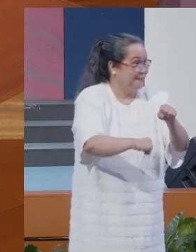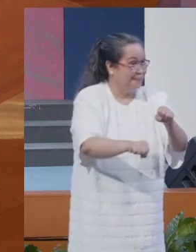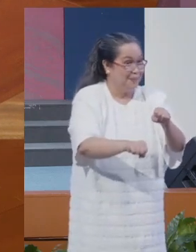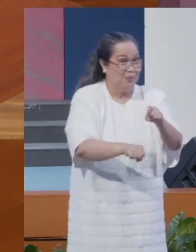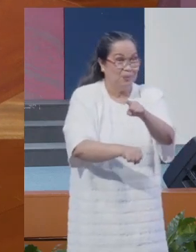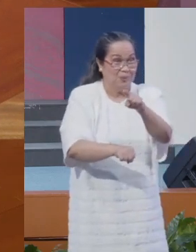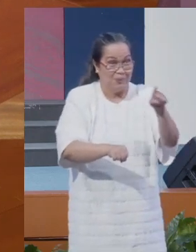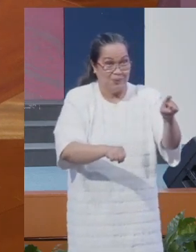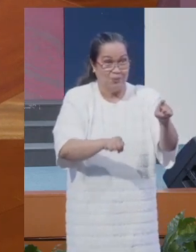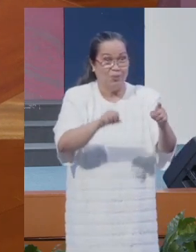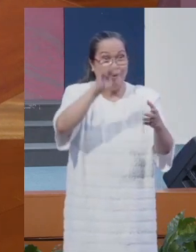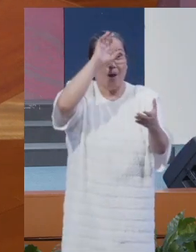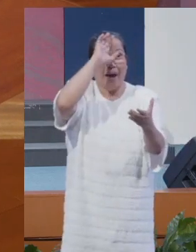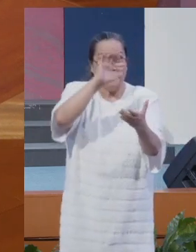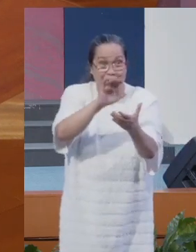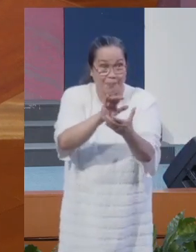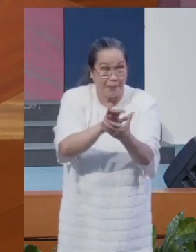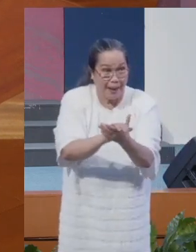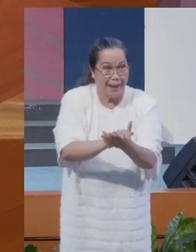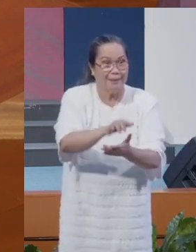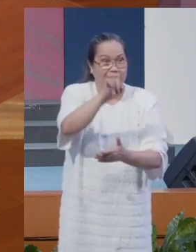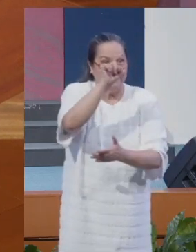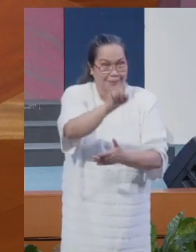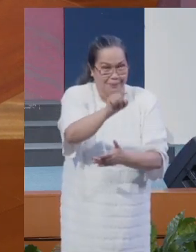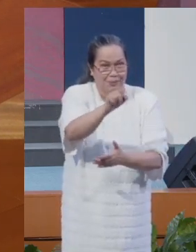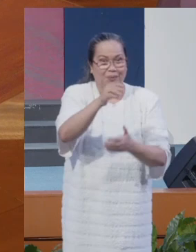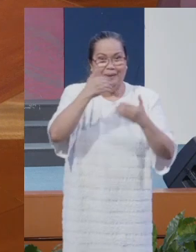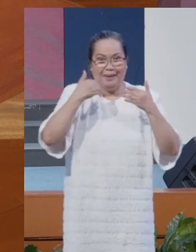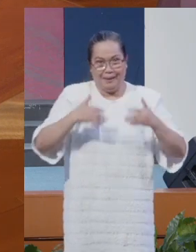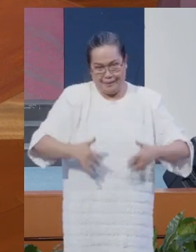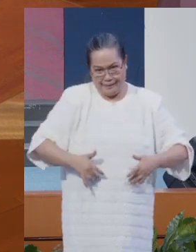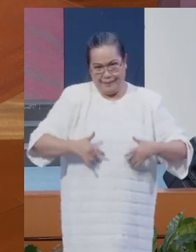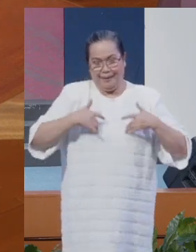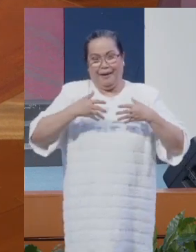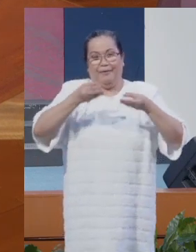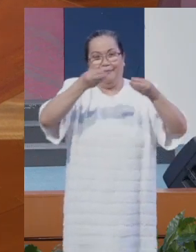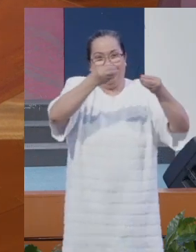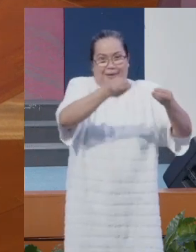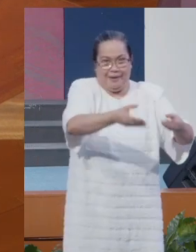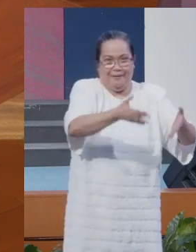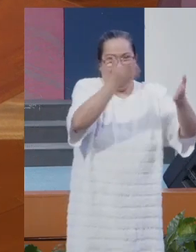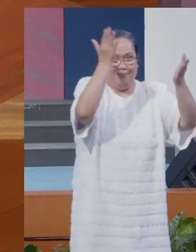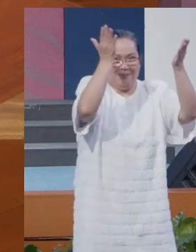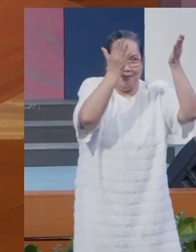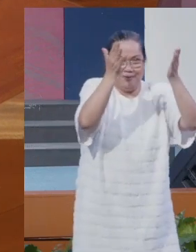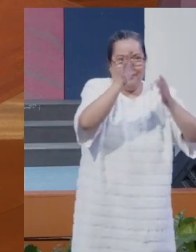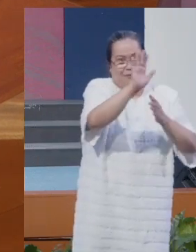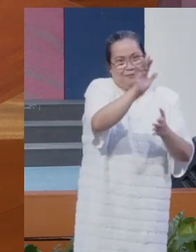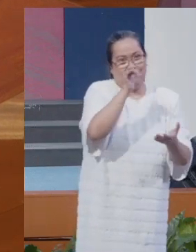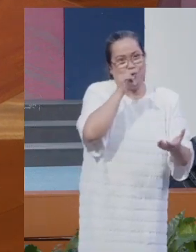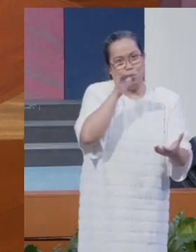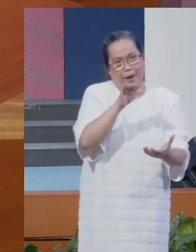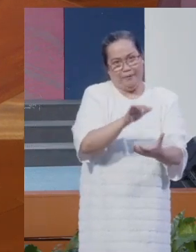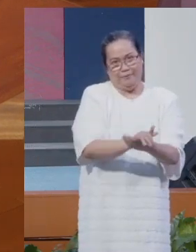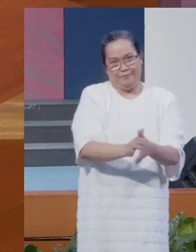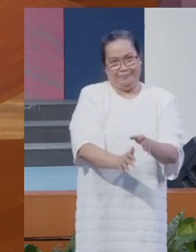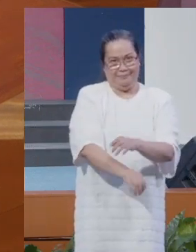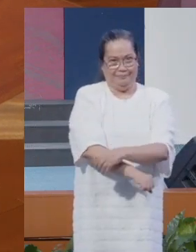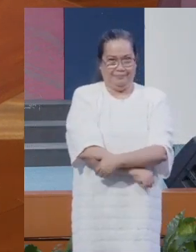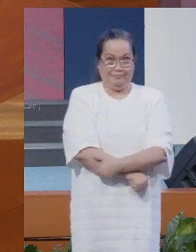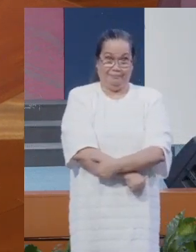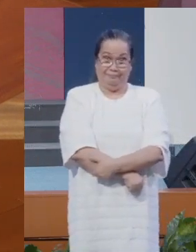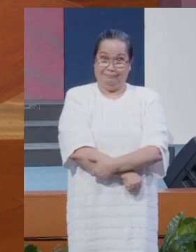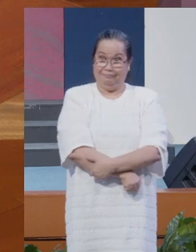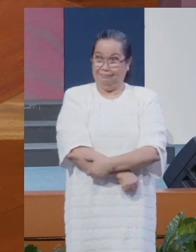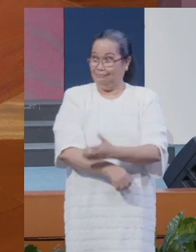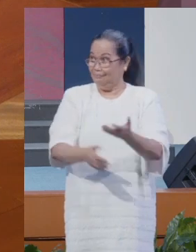lalaki ay dapat iniaalay ang kanilang buhay para paglingkuran ng kanilang asawang babae. Bagay dito,